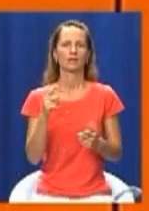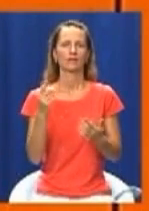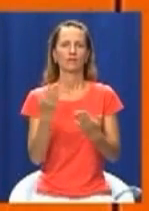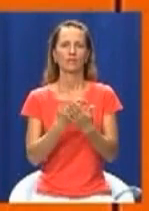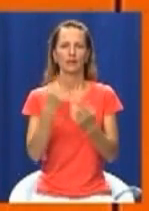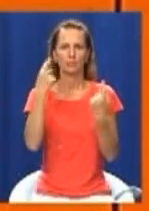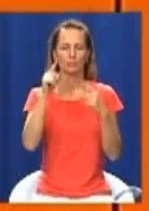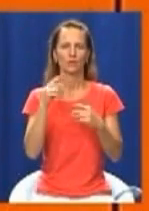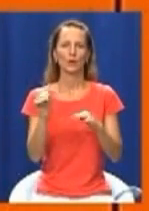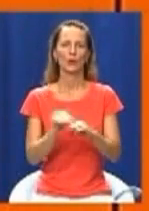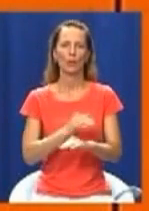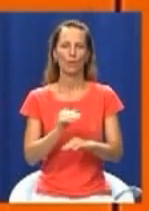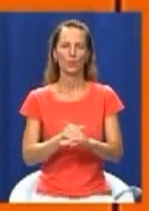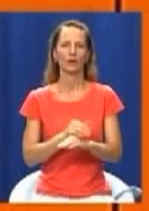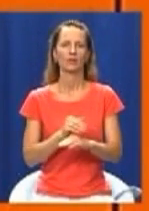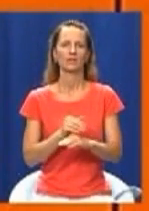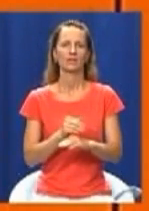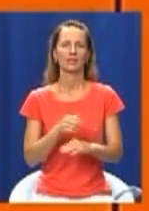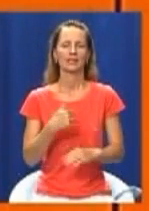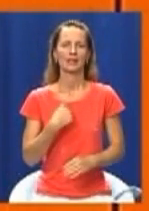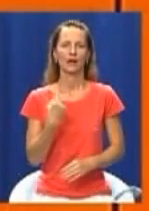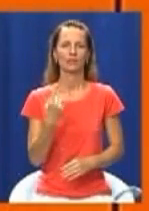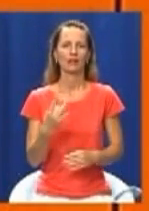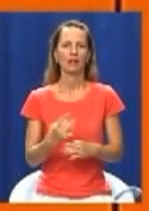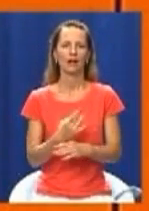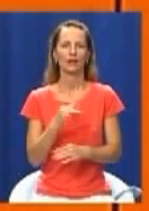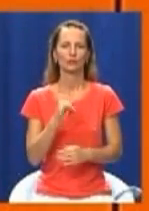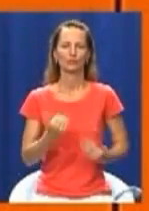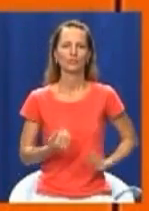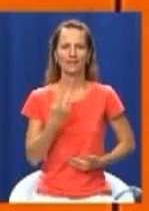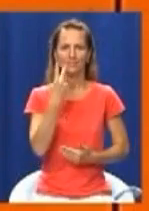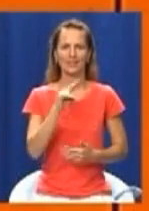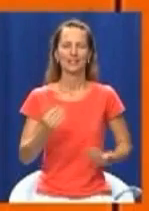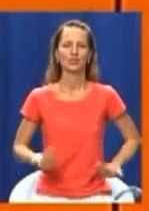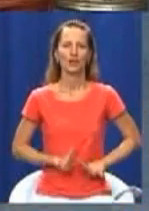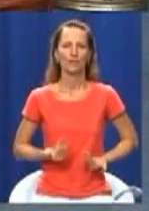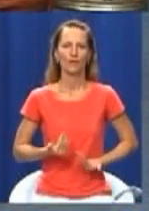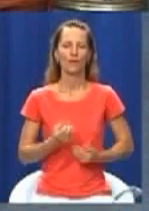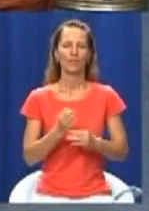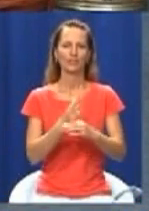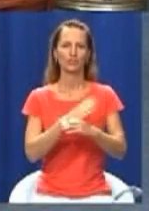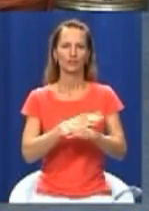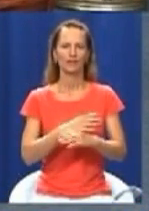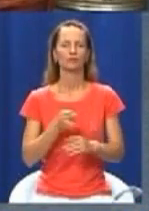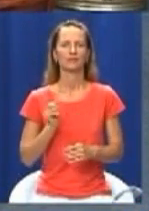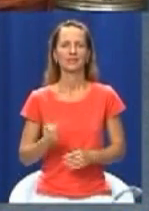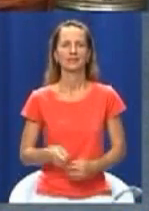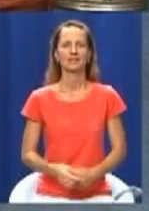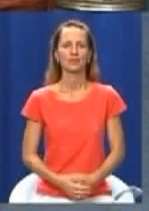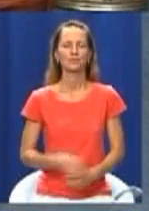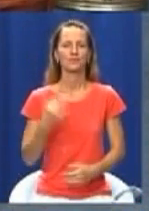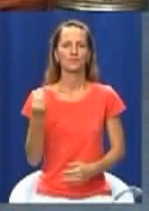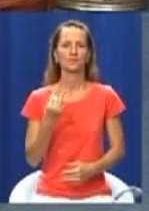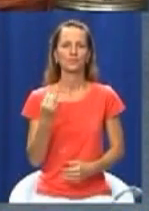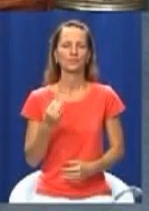Добрих. Так. Навіть я один раз у житті бачив живого. Дійсно?